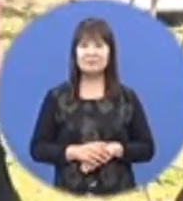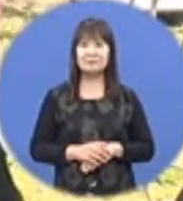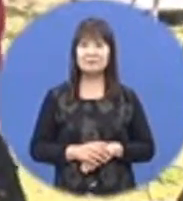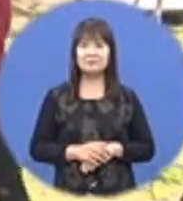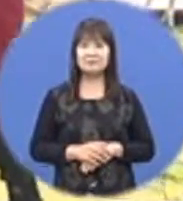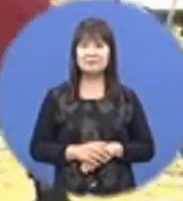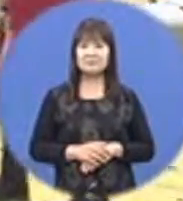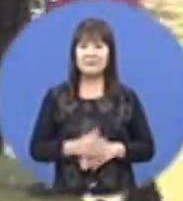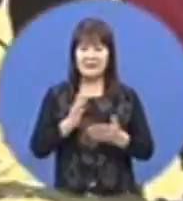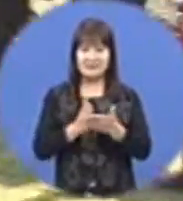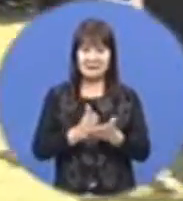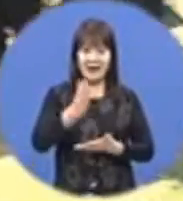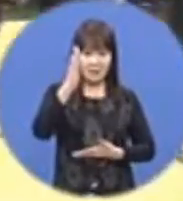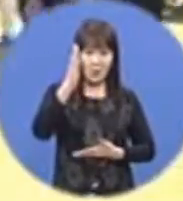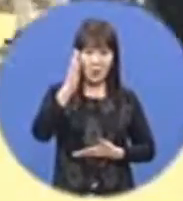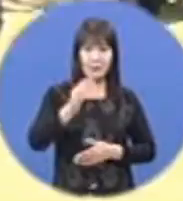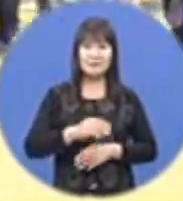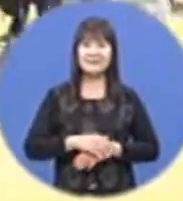せーの、 スタート。